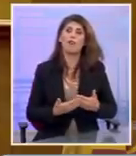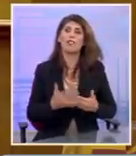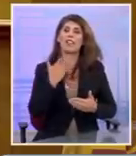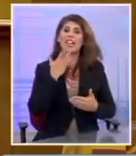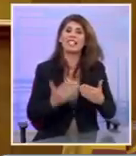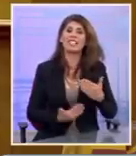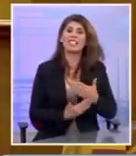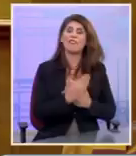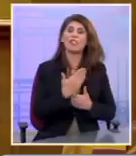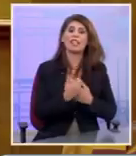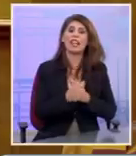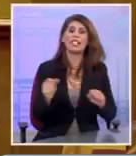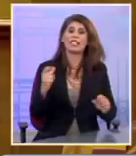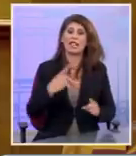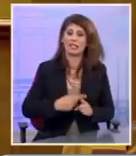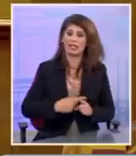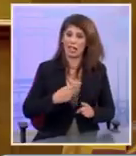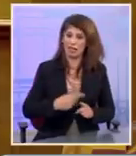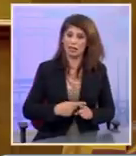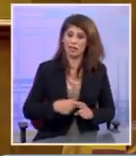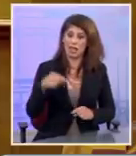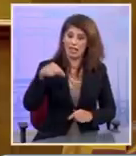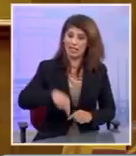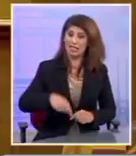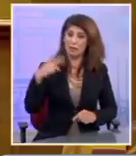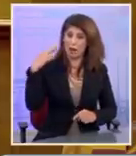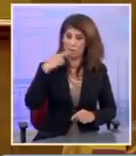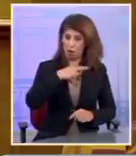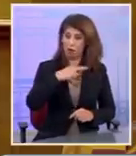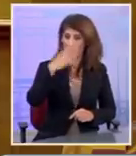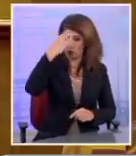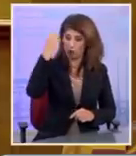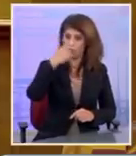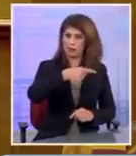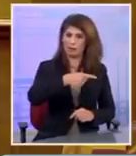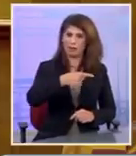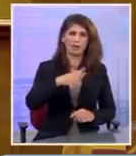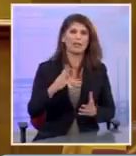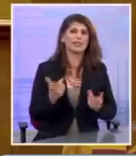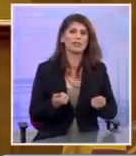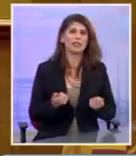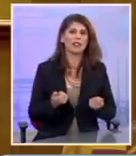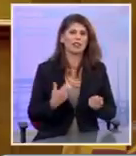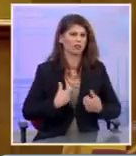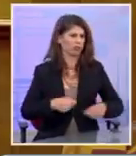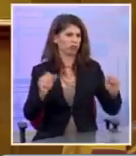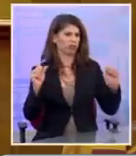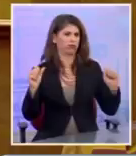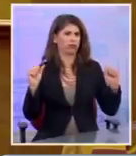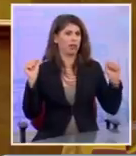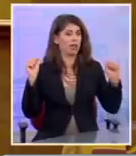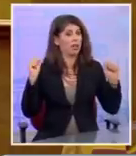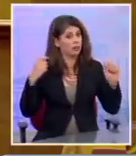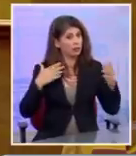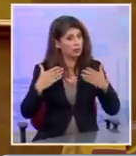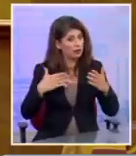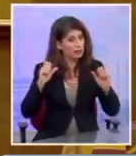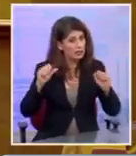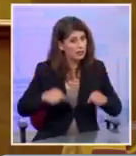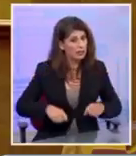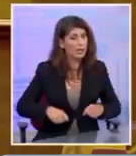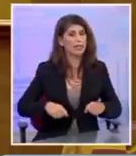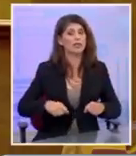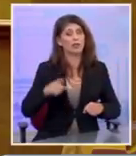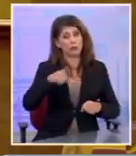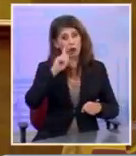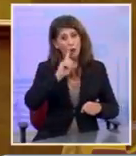Χρυσής Αυγής και των ΑΝΕΛ, ο σημερινός Πρωθυπουργός απέκρουε τη συνένεση που απαιτεί το Σύνταγμα για την